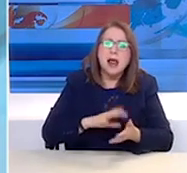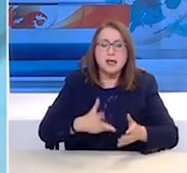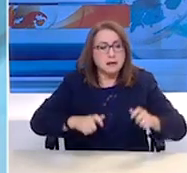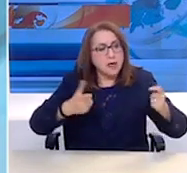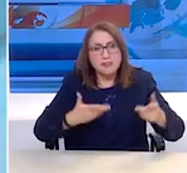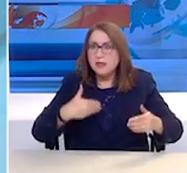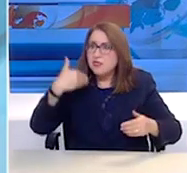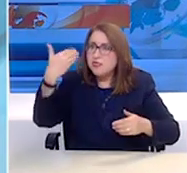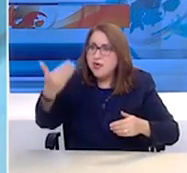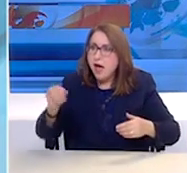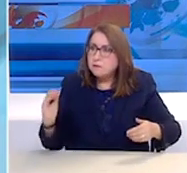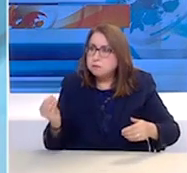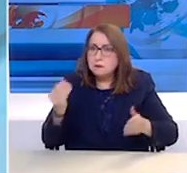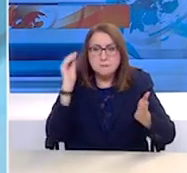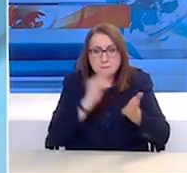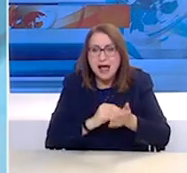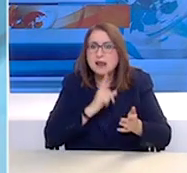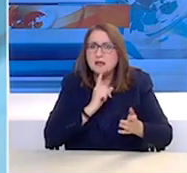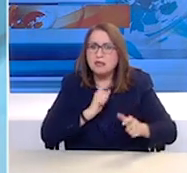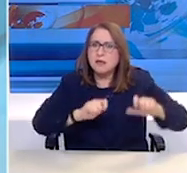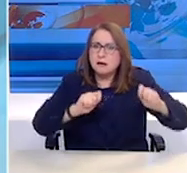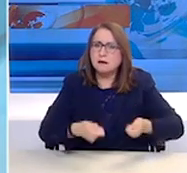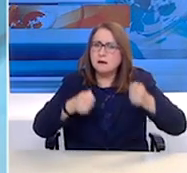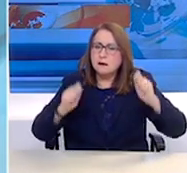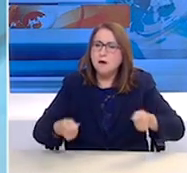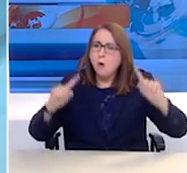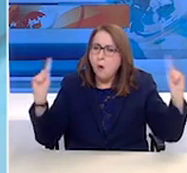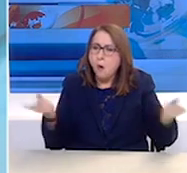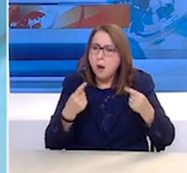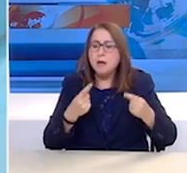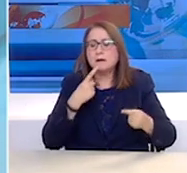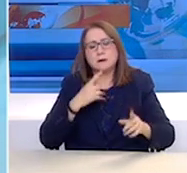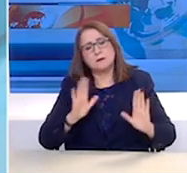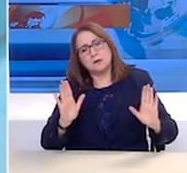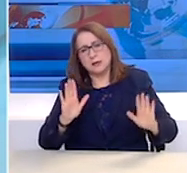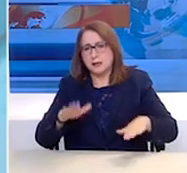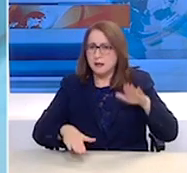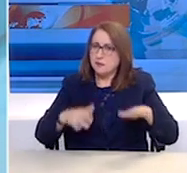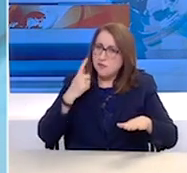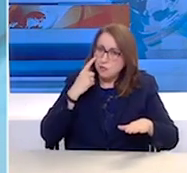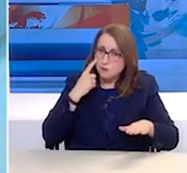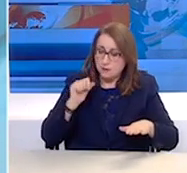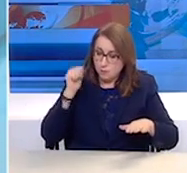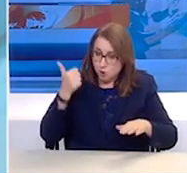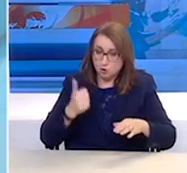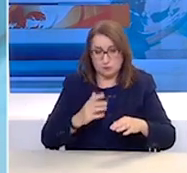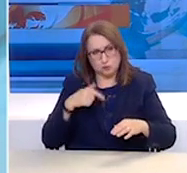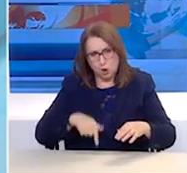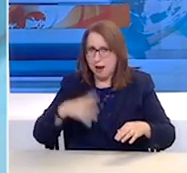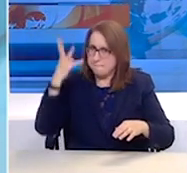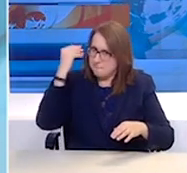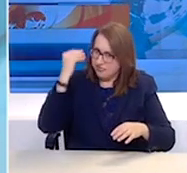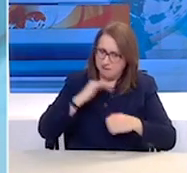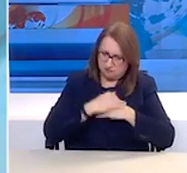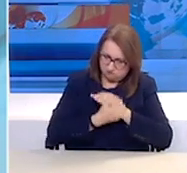απαιτηθούν, ανάλογα με την πορεία που θα έχει η κοινωνία, με τον τρόπο που θα ζούμε, με την υγιεινή, πιστεύουμε ότι θα βοηθήσει πάρα πολύ.